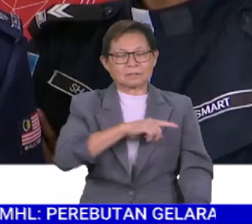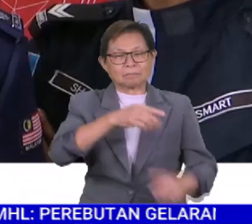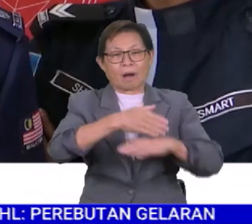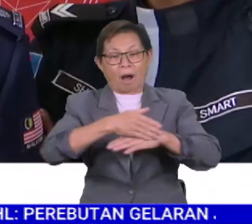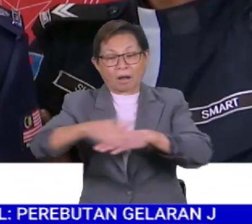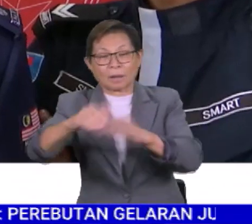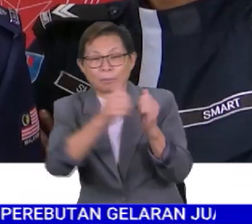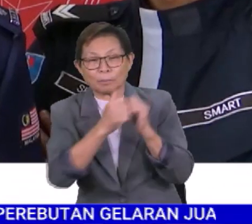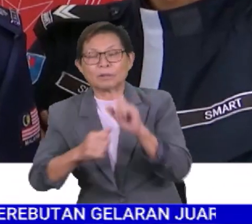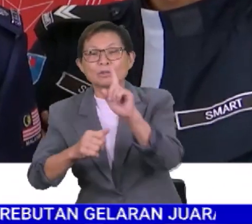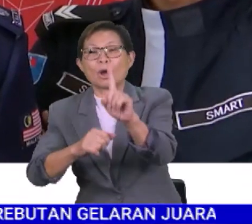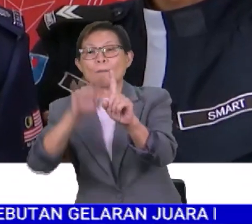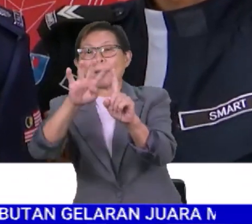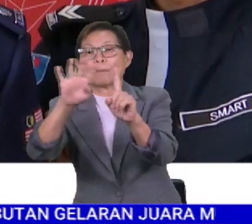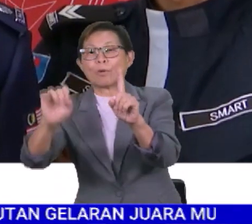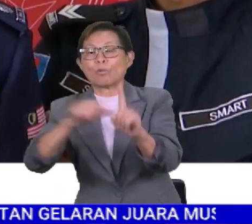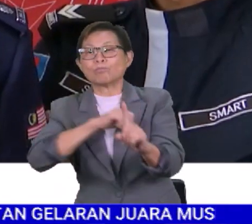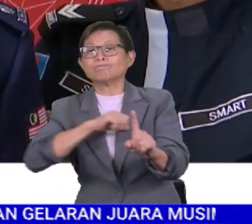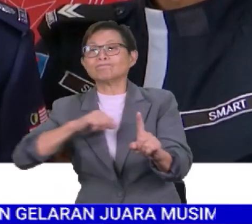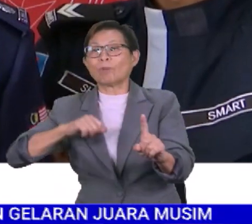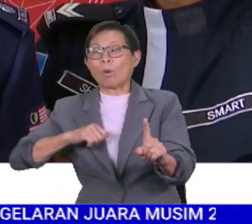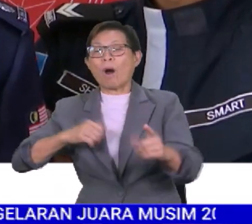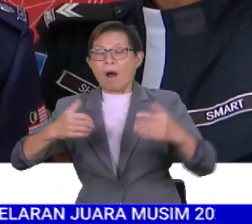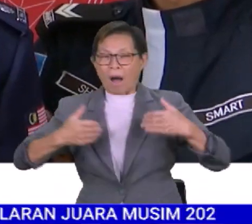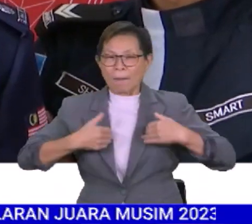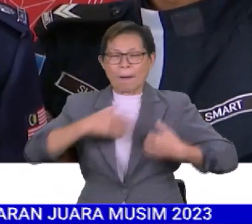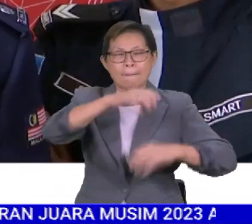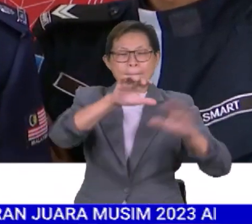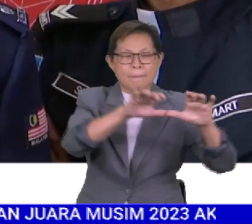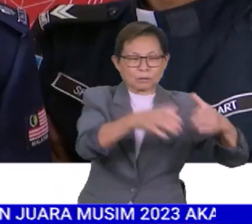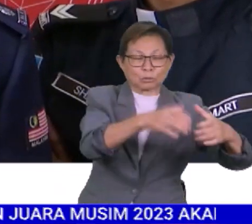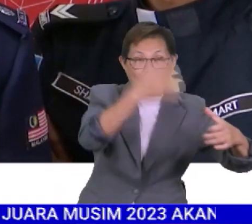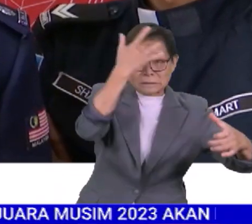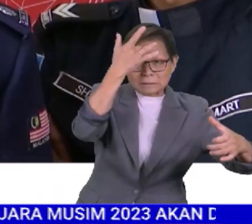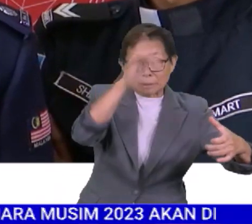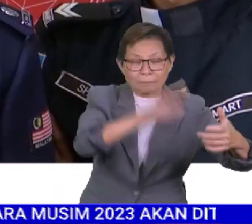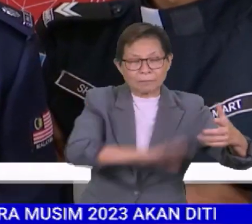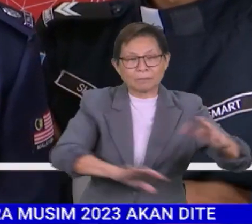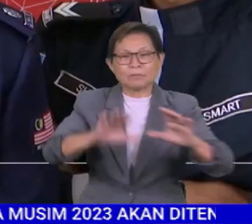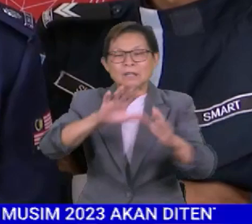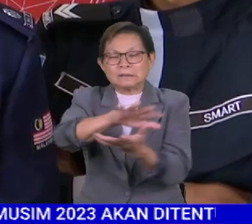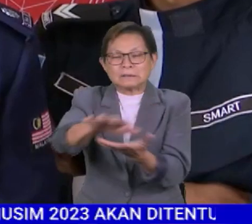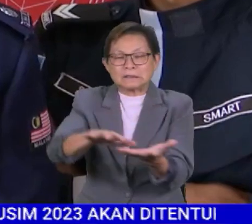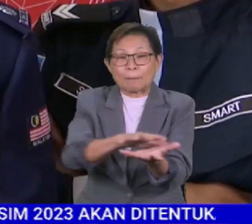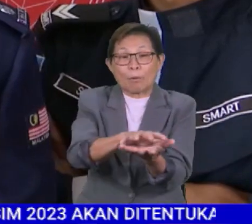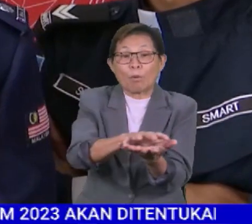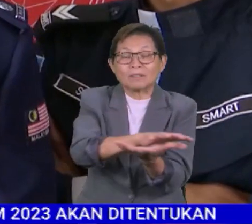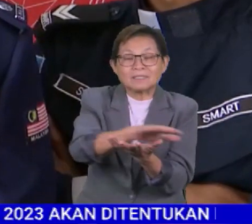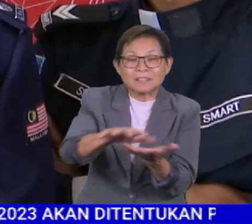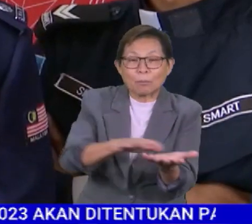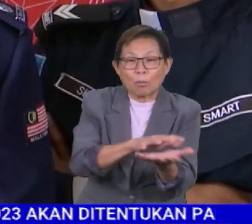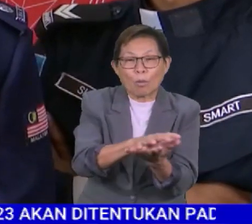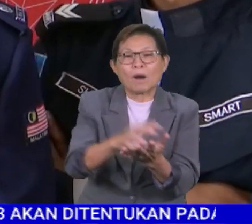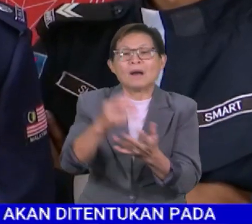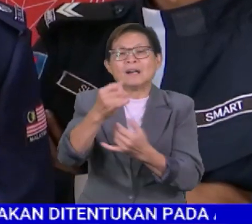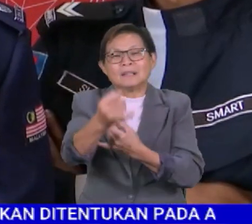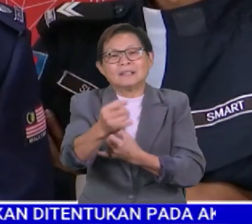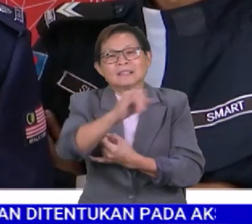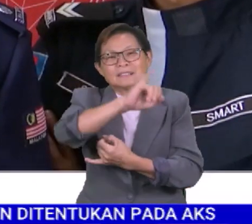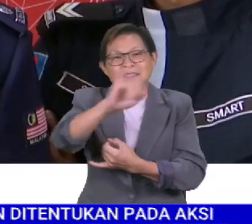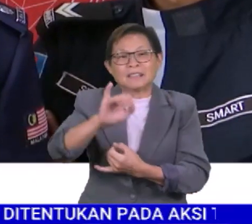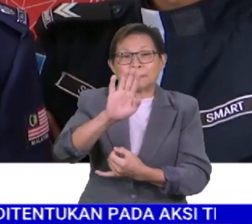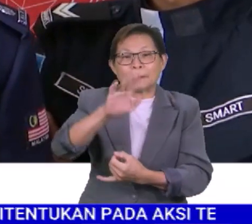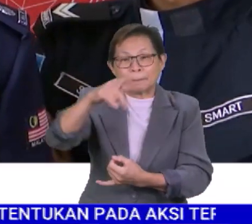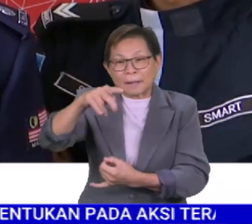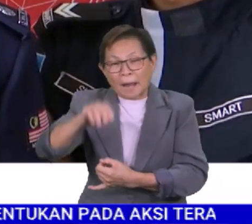digerakkan bersama dengan 140 anggota terdiri daripada pasukan SMART sendiri dan campuran daripada Jabatan Bomba dan Penyelamat